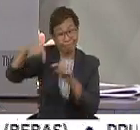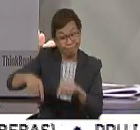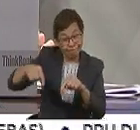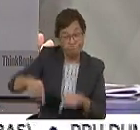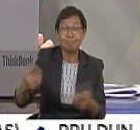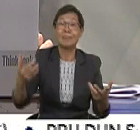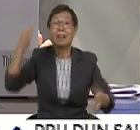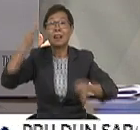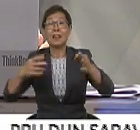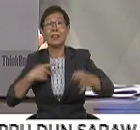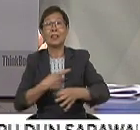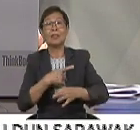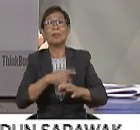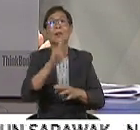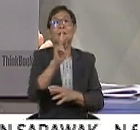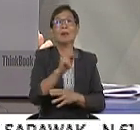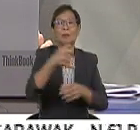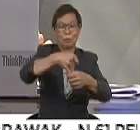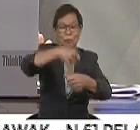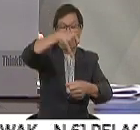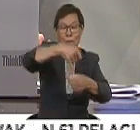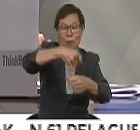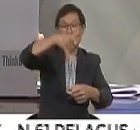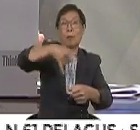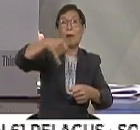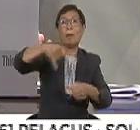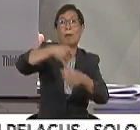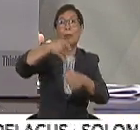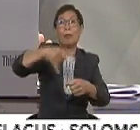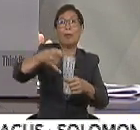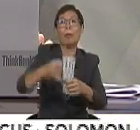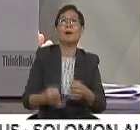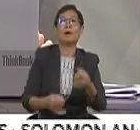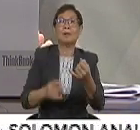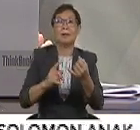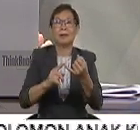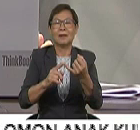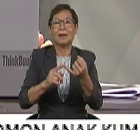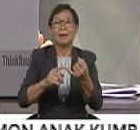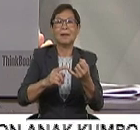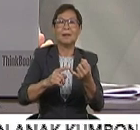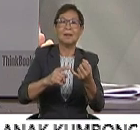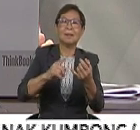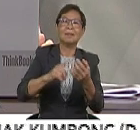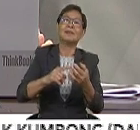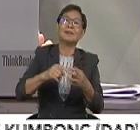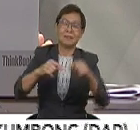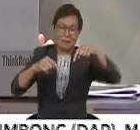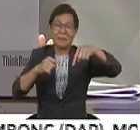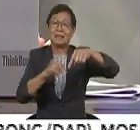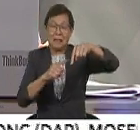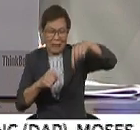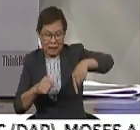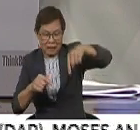Antaranya, kalau dilihatkan penandaan dakwat untuk pilihan raya kali ini, jari telunjuk kiri pengundi dicelup dalam dakwat kekal dan kemudian